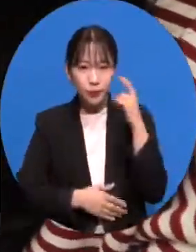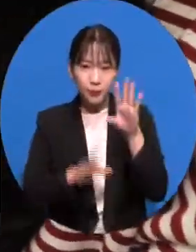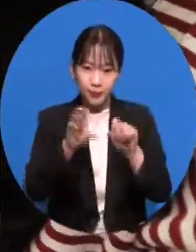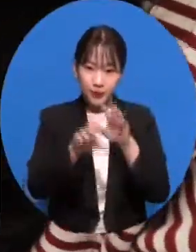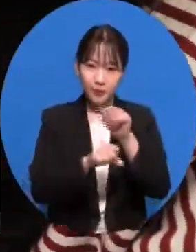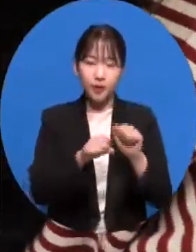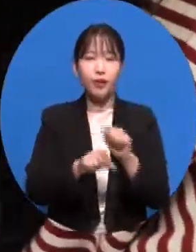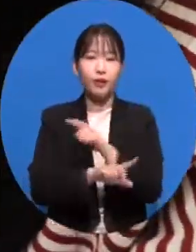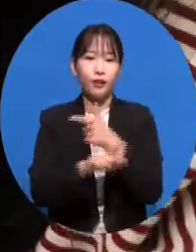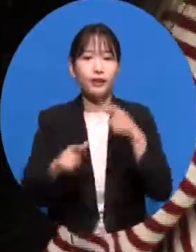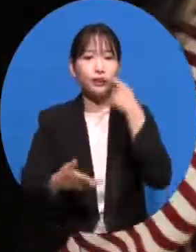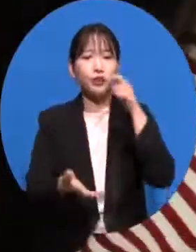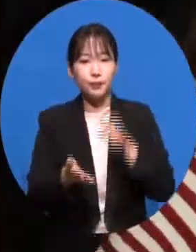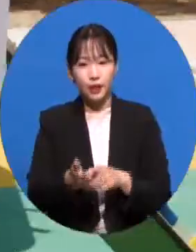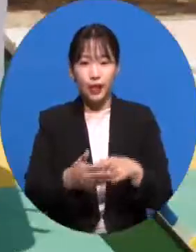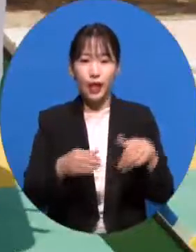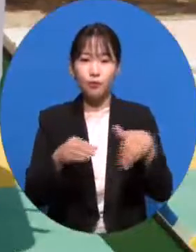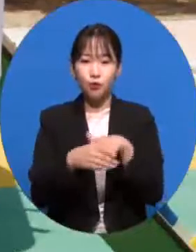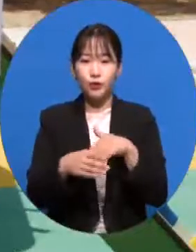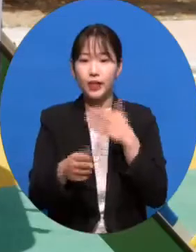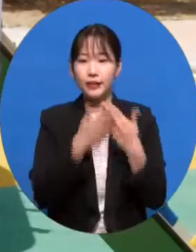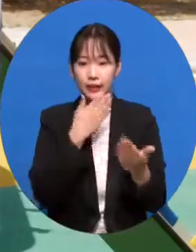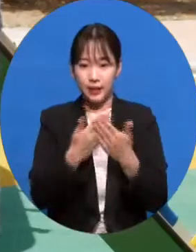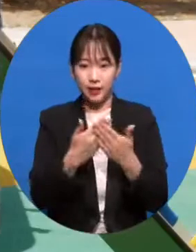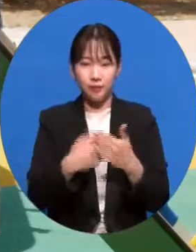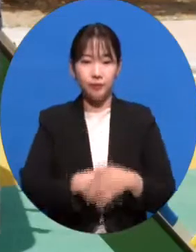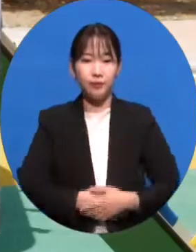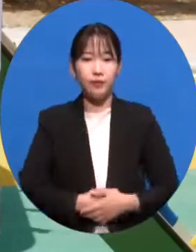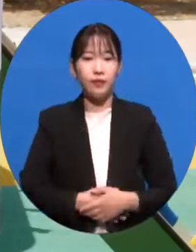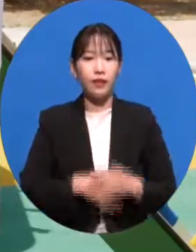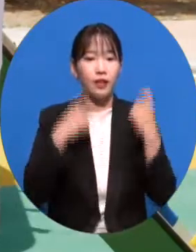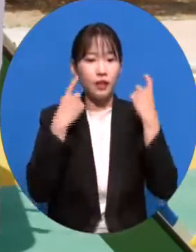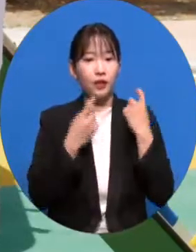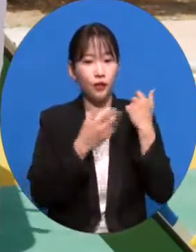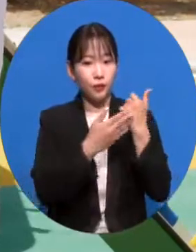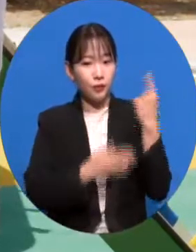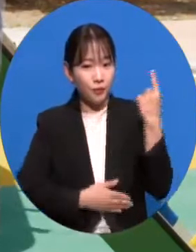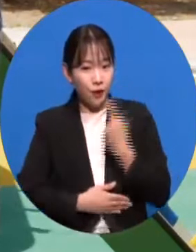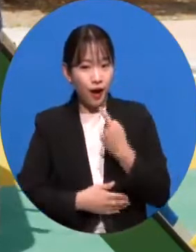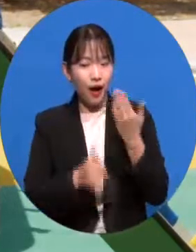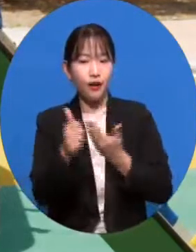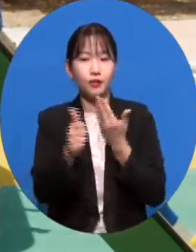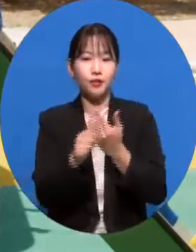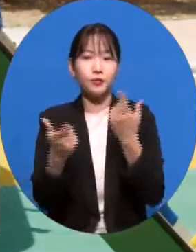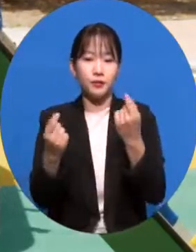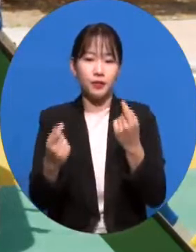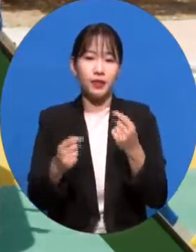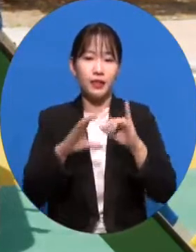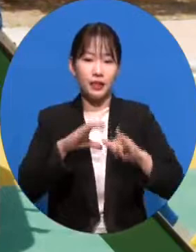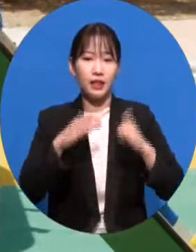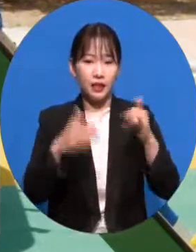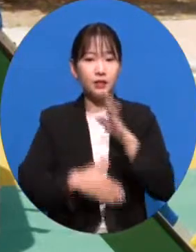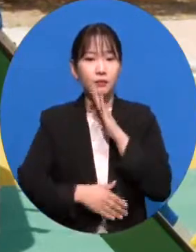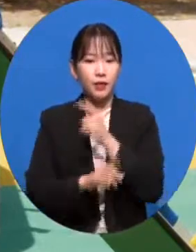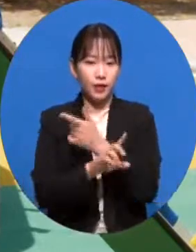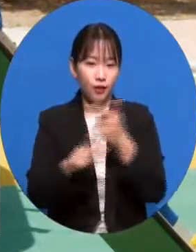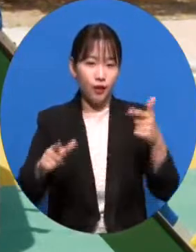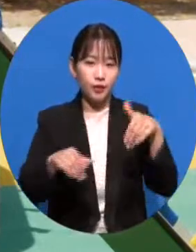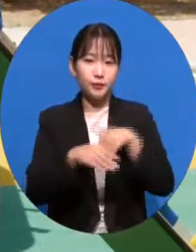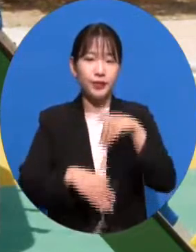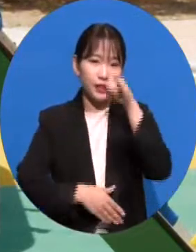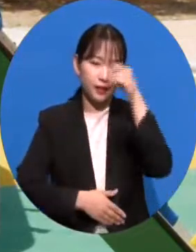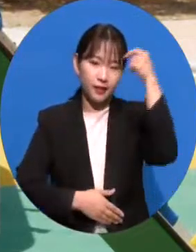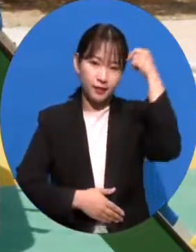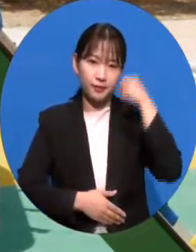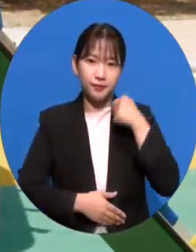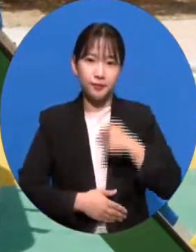쉽게 다문화를 접해봅니다. 여행객 같은 사람이 오면은 알려줄 것 같아요. 세계에는 정말 다양한 문화가